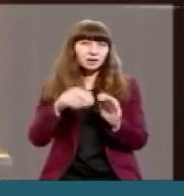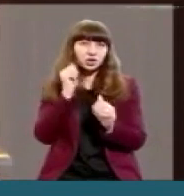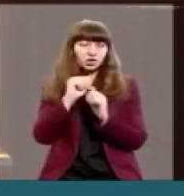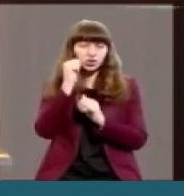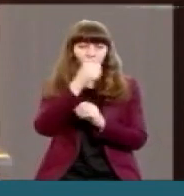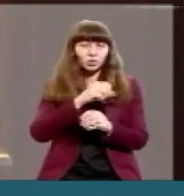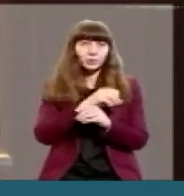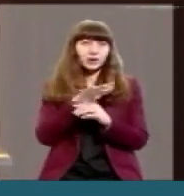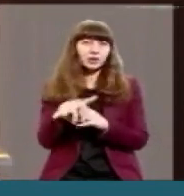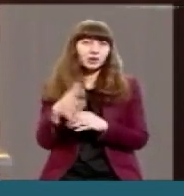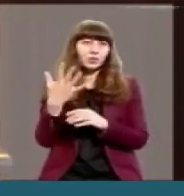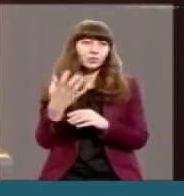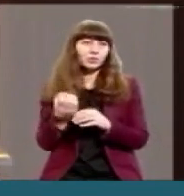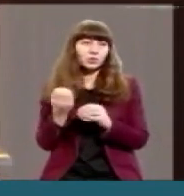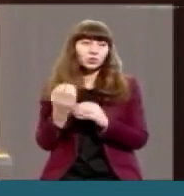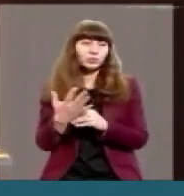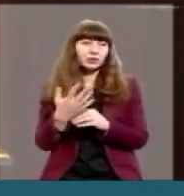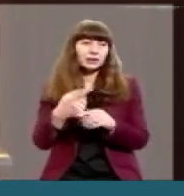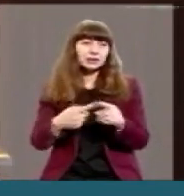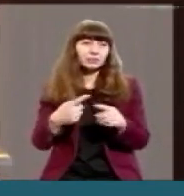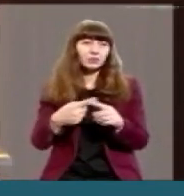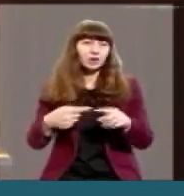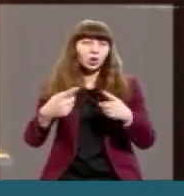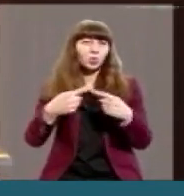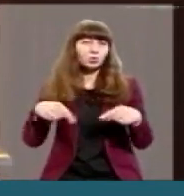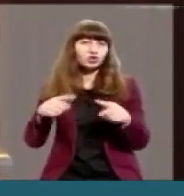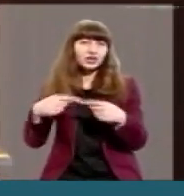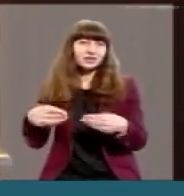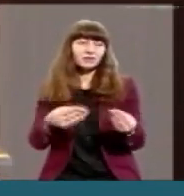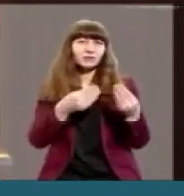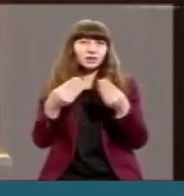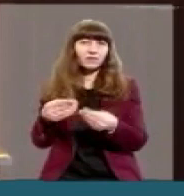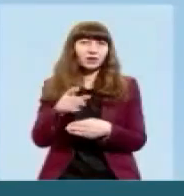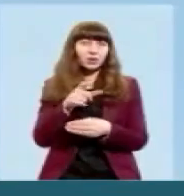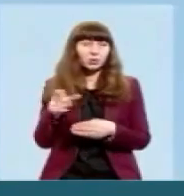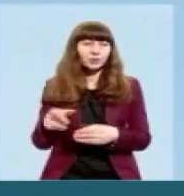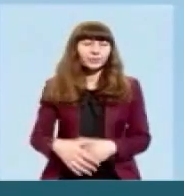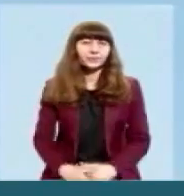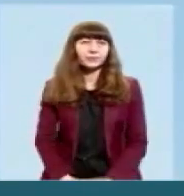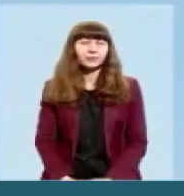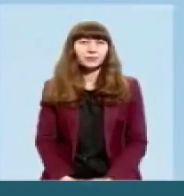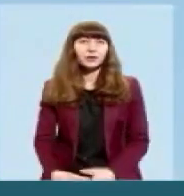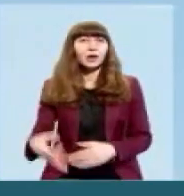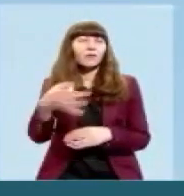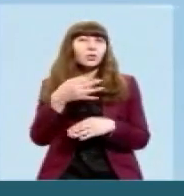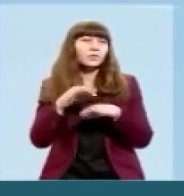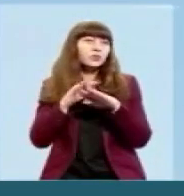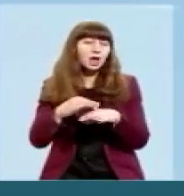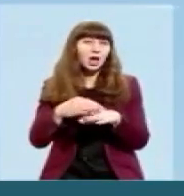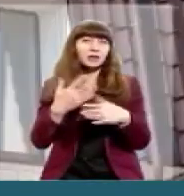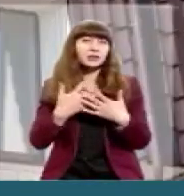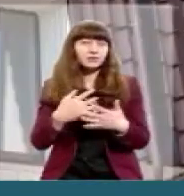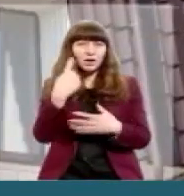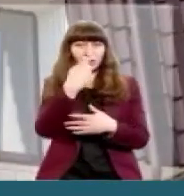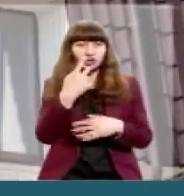обеспечению 515 земельных участков выдаваем гражданам инфраструктурой. Также в области идет активная индивидуальная